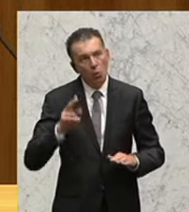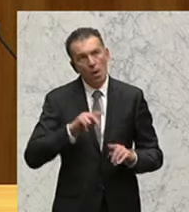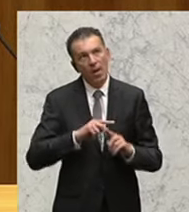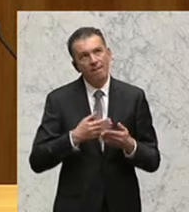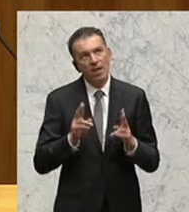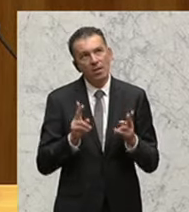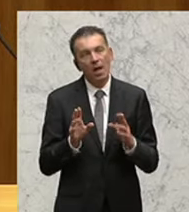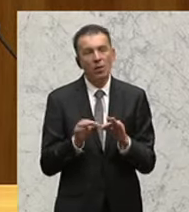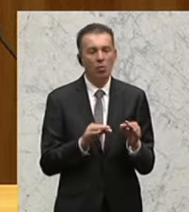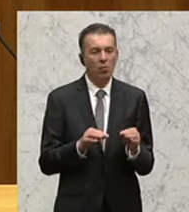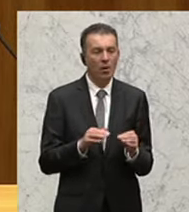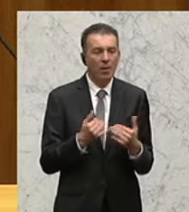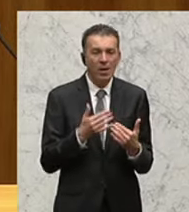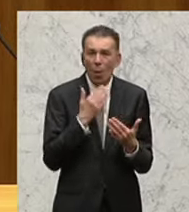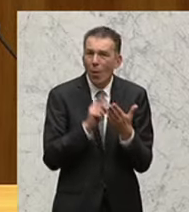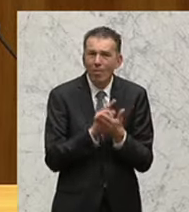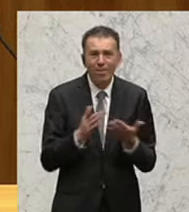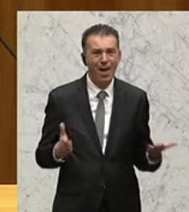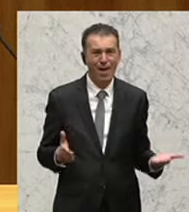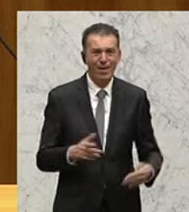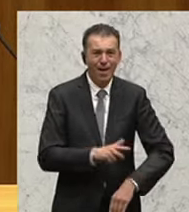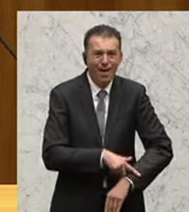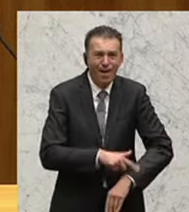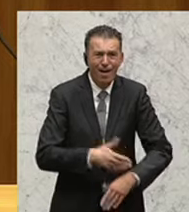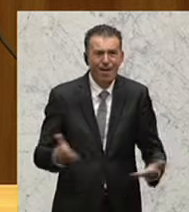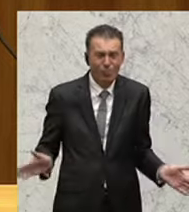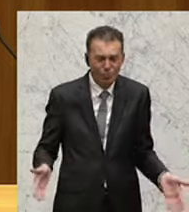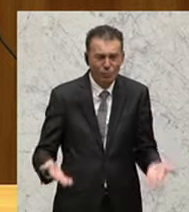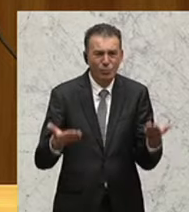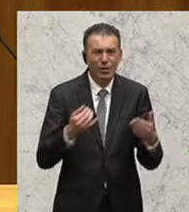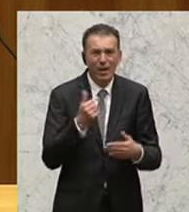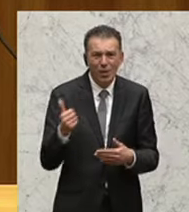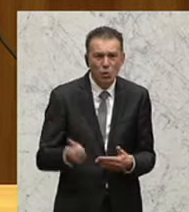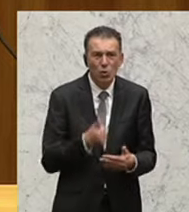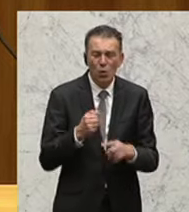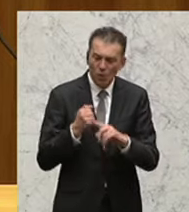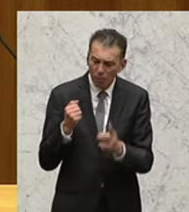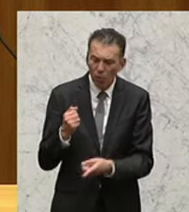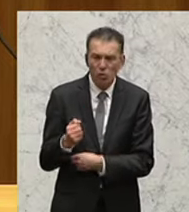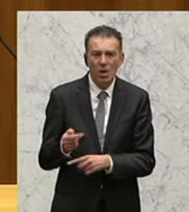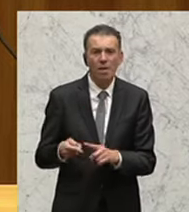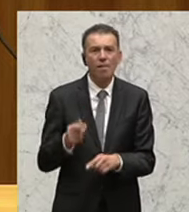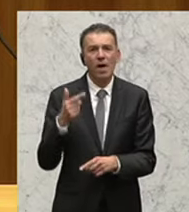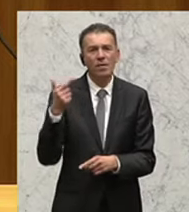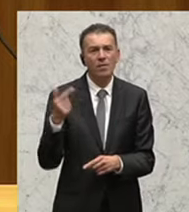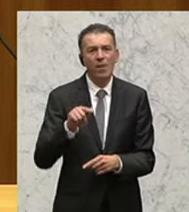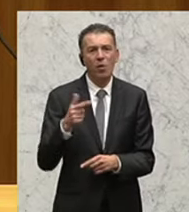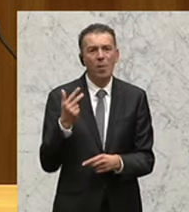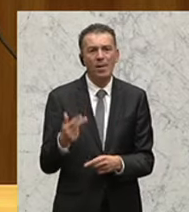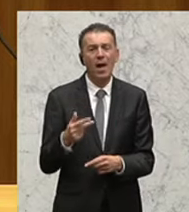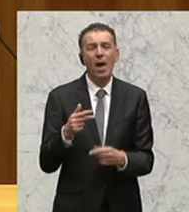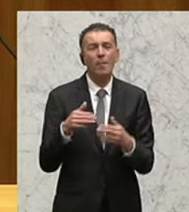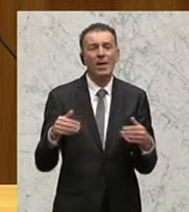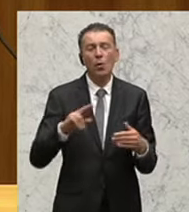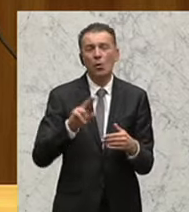man muss schon sagen, wir haben keine Zeit mehr. Das drängt wirklich. Jede Stunde werden im Budget fast 2,3 Millionen Euro für